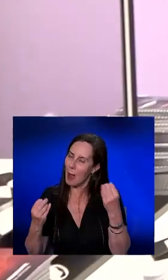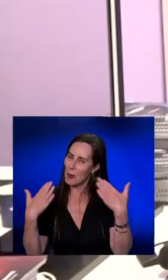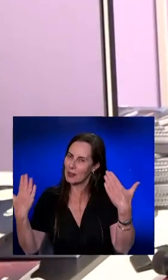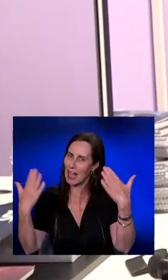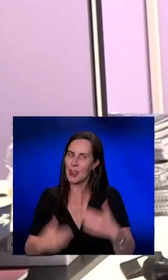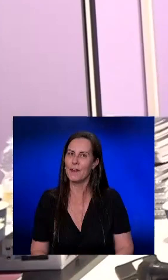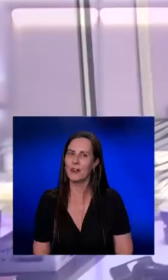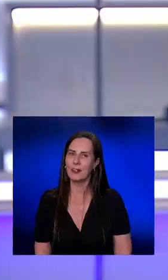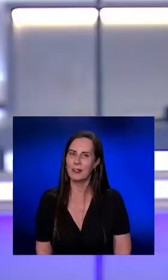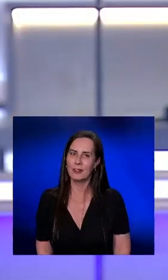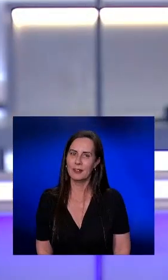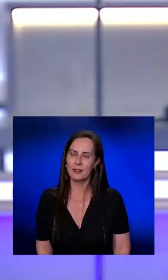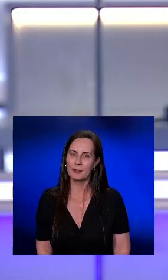טוב.